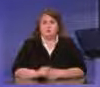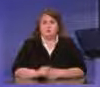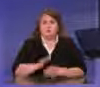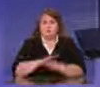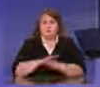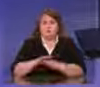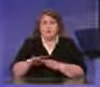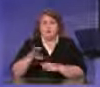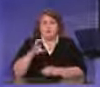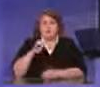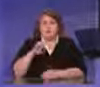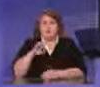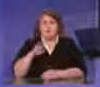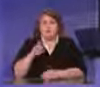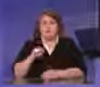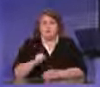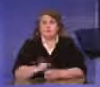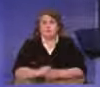гладкая форма семян.